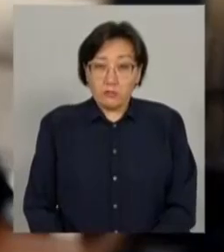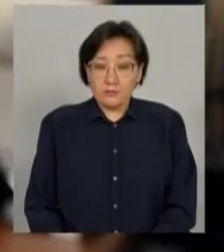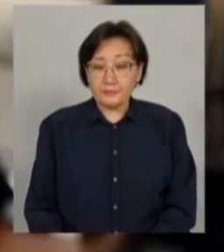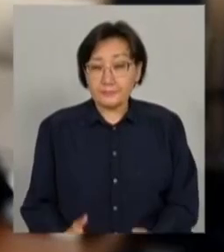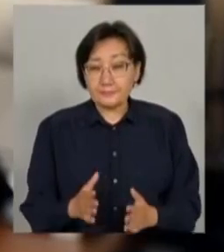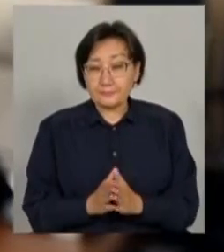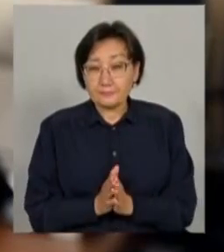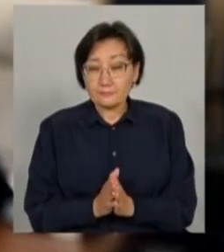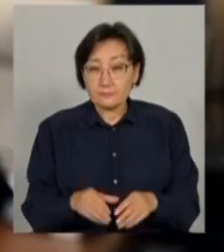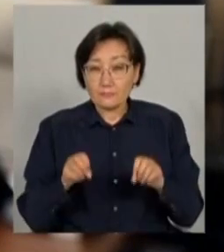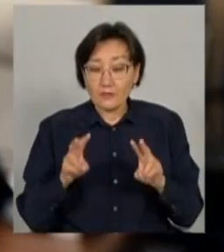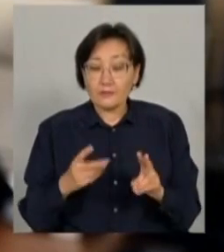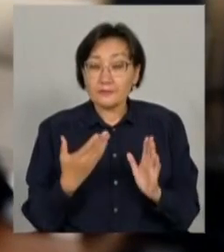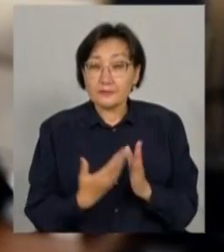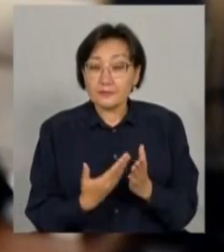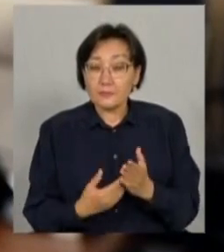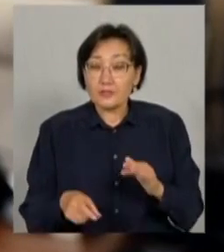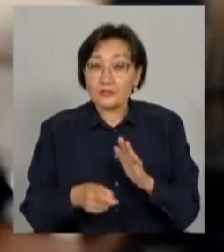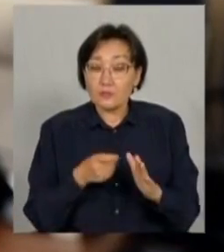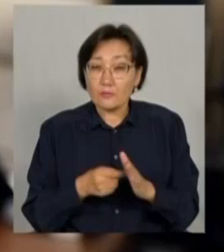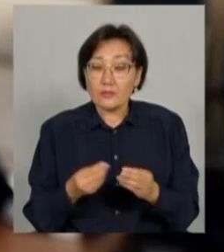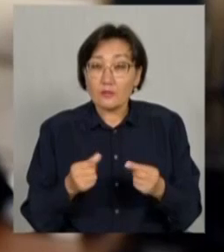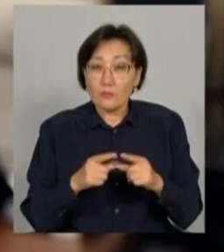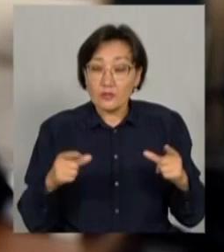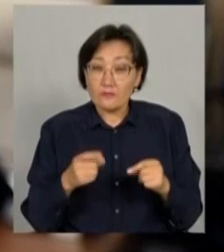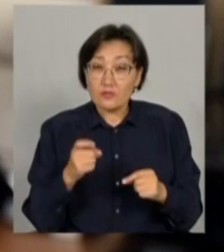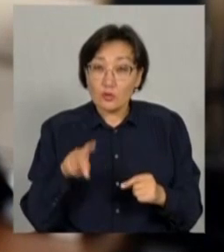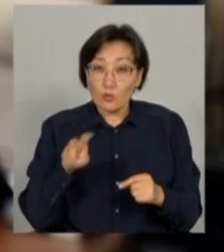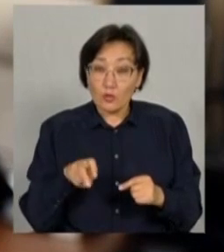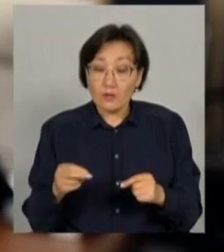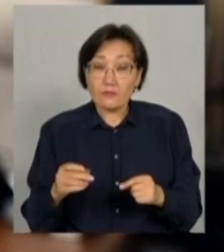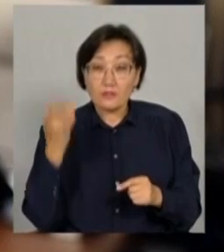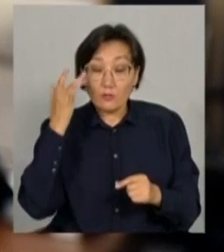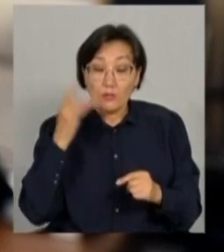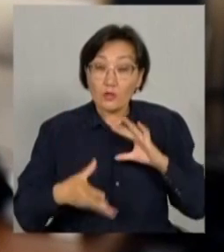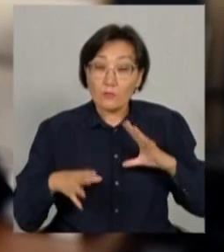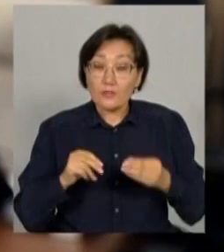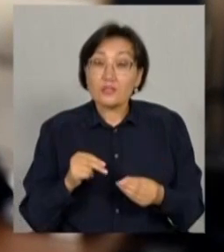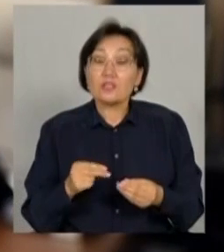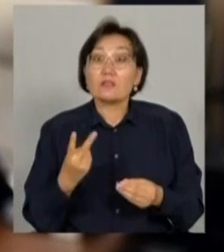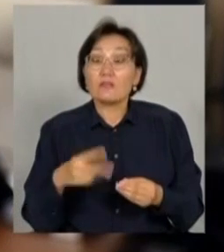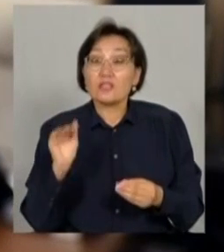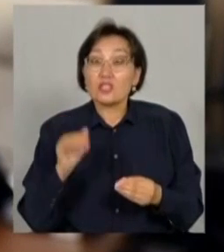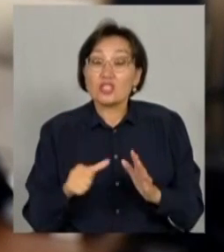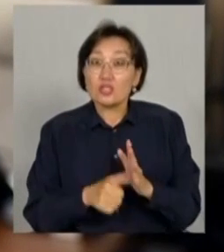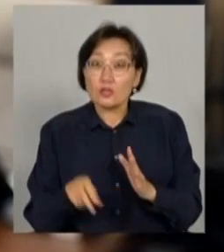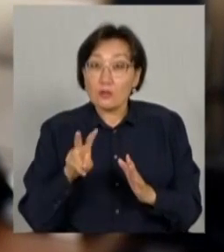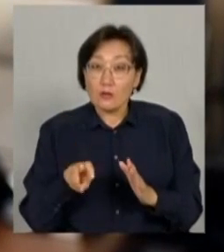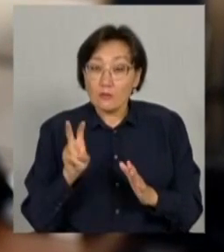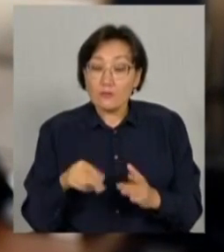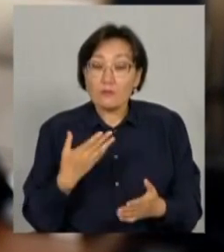На заключение специалиста, представленные на исследование купюры номиналом 100 долларов США в общей сумме 20 600 долларов